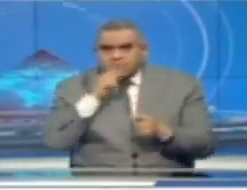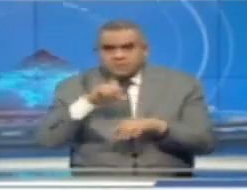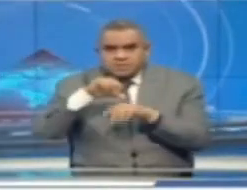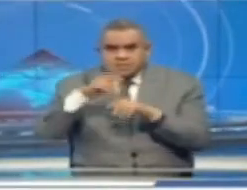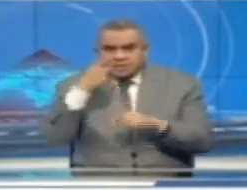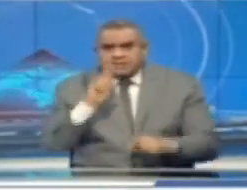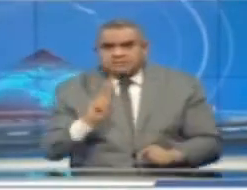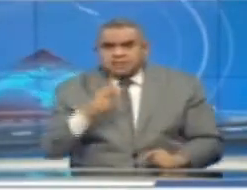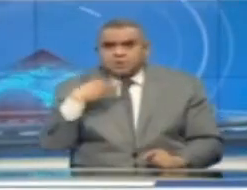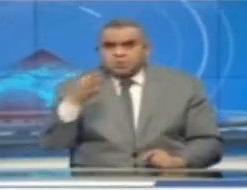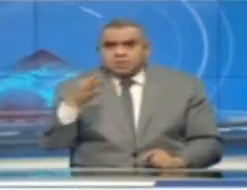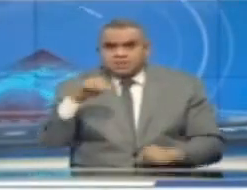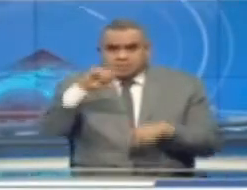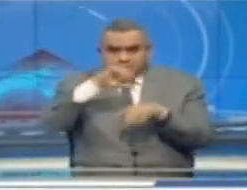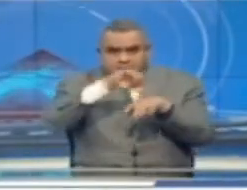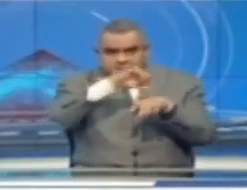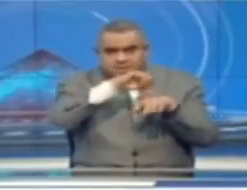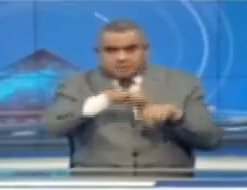في